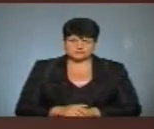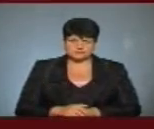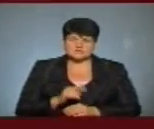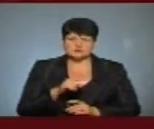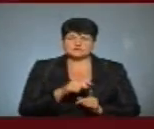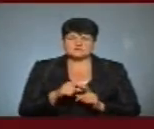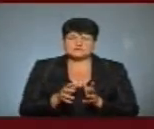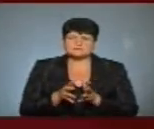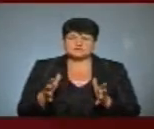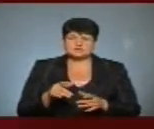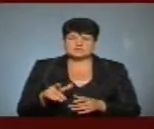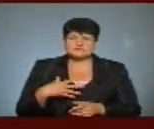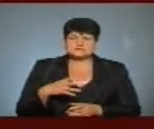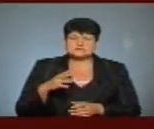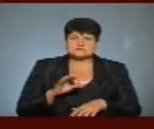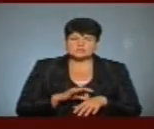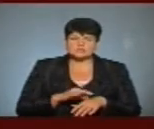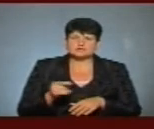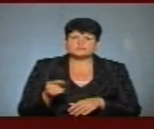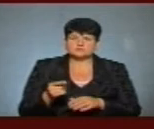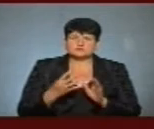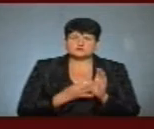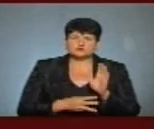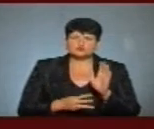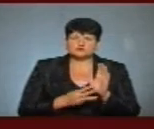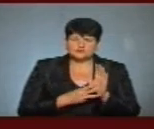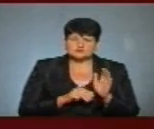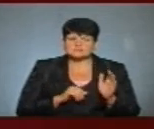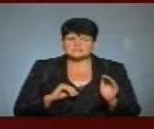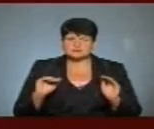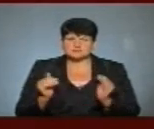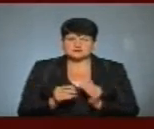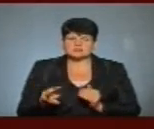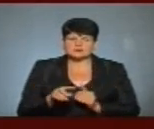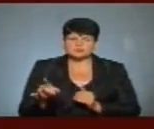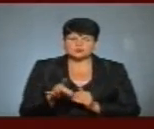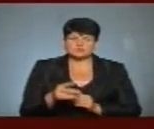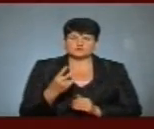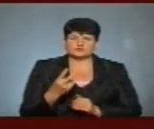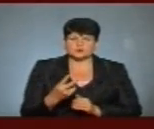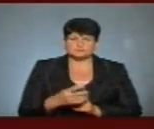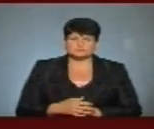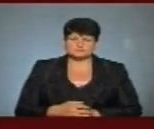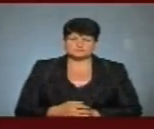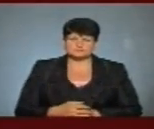словами, найбільше людей захворіли в Тернополі – 98, найменше – в Лановецькому районі – 2.